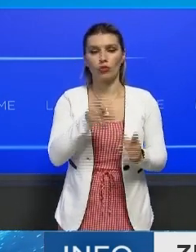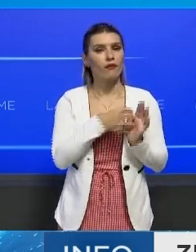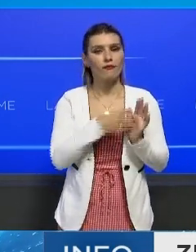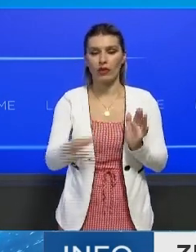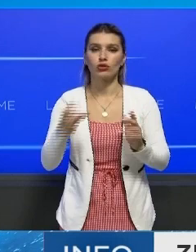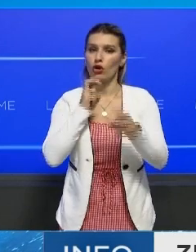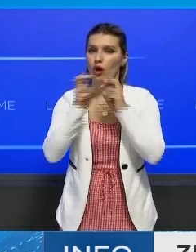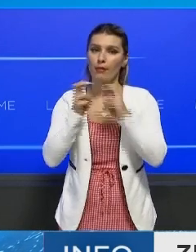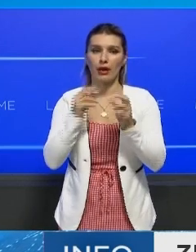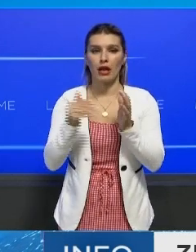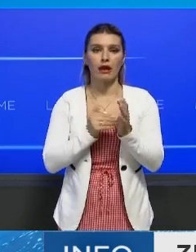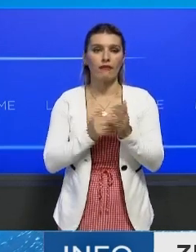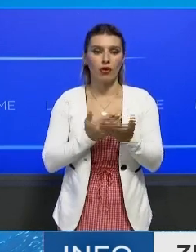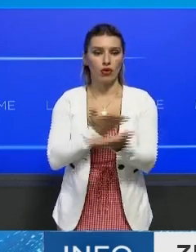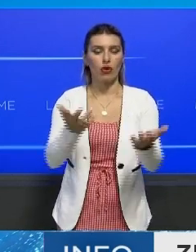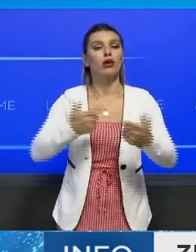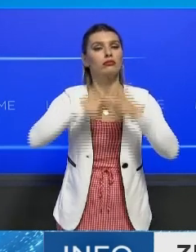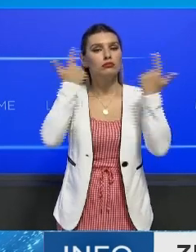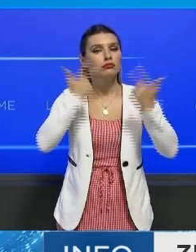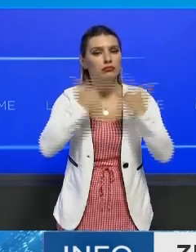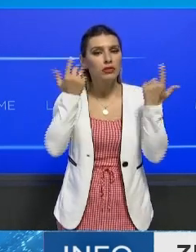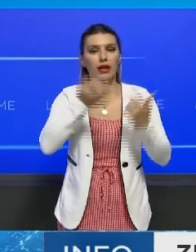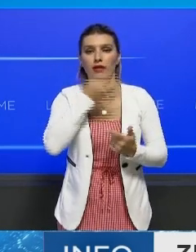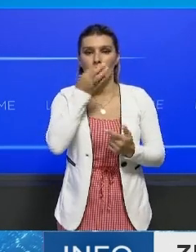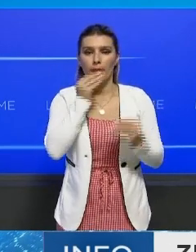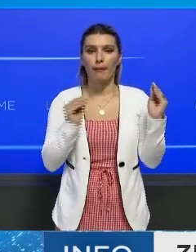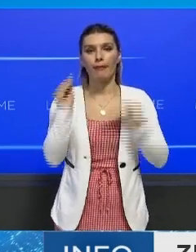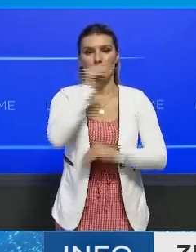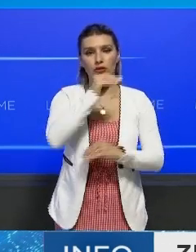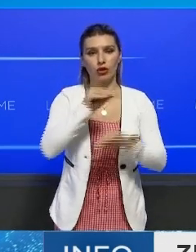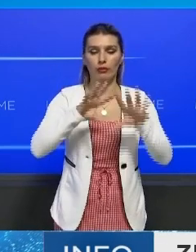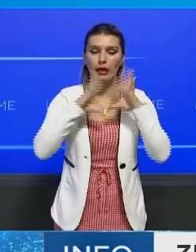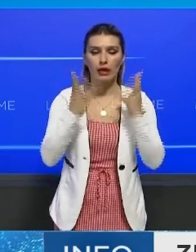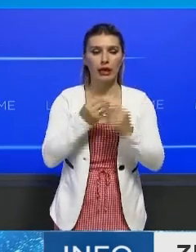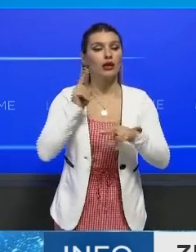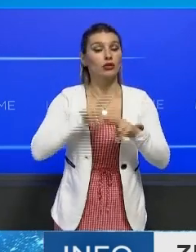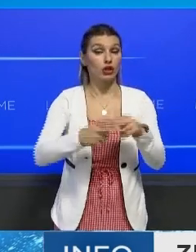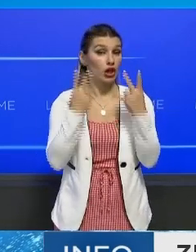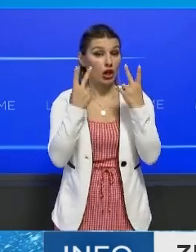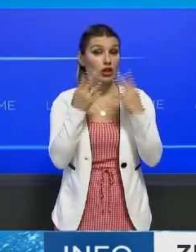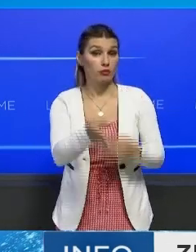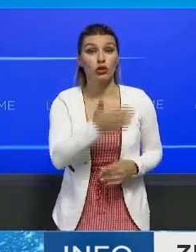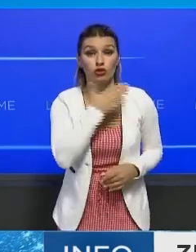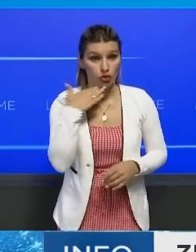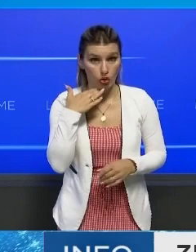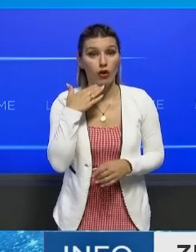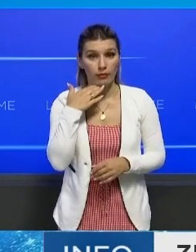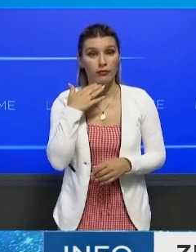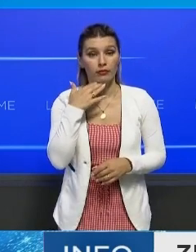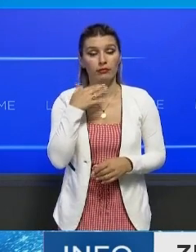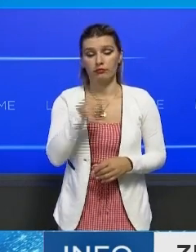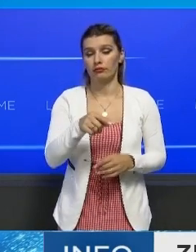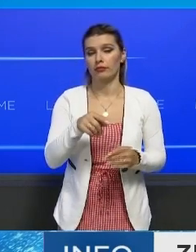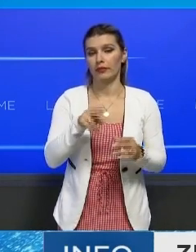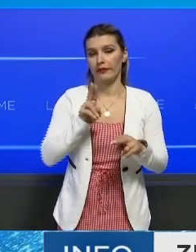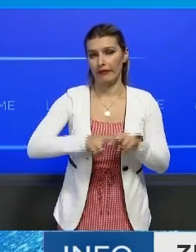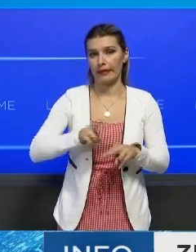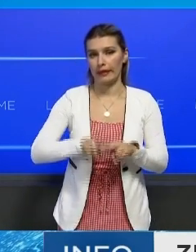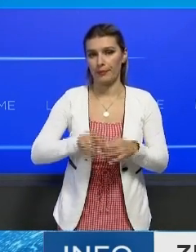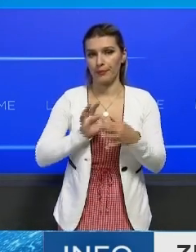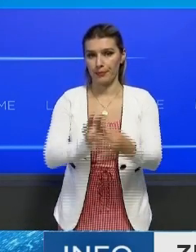të drejtë për drejtë për të sqaruar gjithë vendimin dhe rëndësinë e zbatimit të këtij